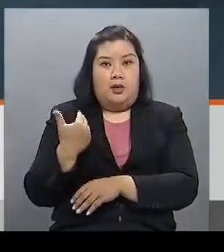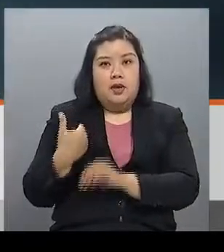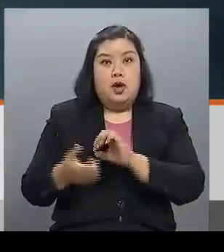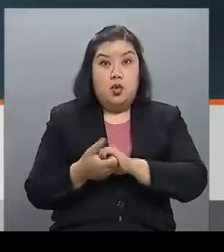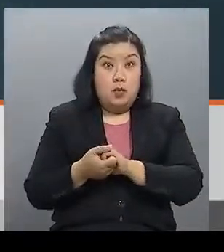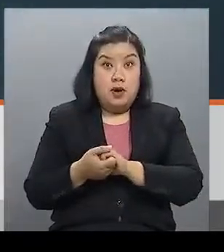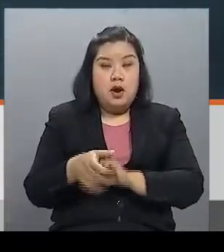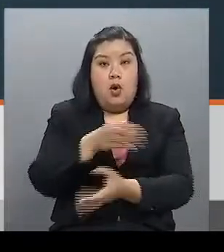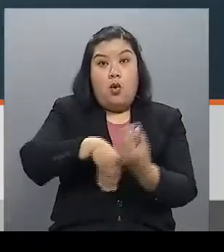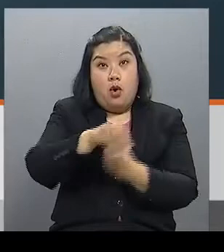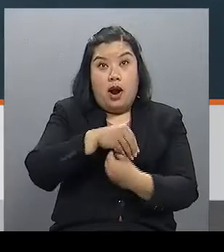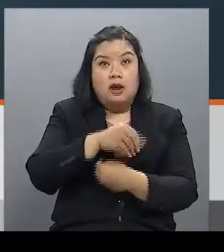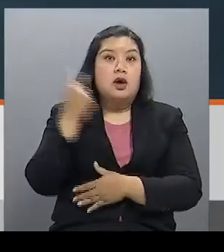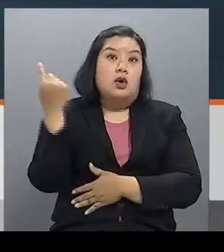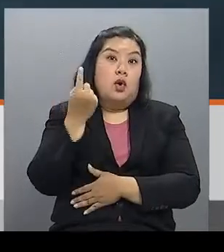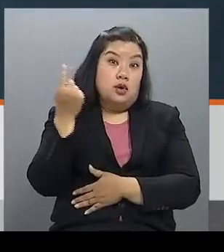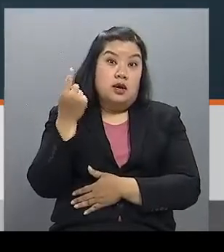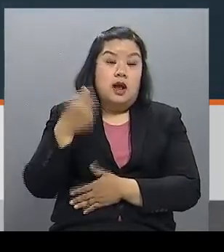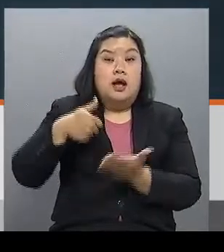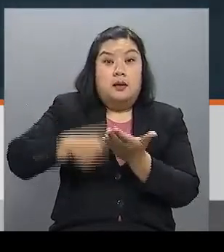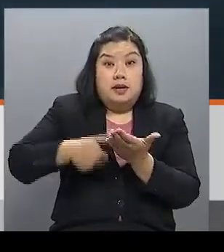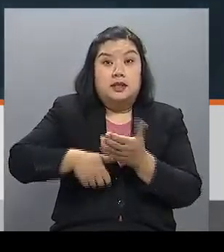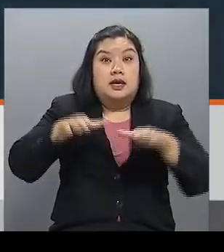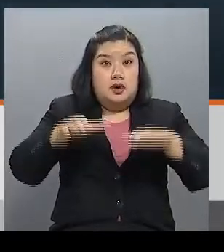ที่ยวเราเที่ยวด้วยกันและเที่ยวปันสุขค่ะ อ๋อ